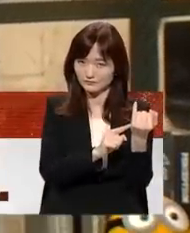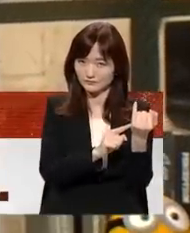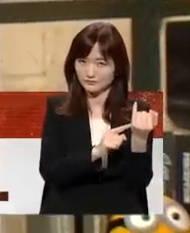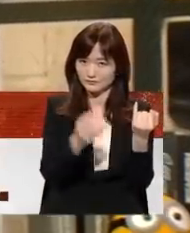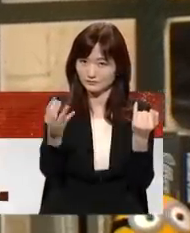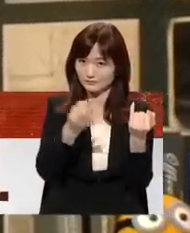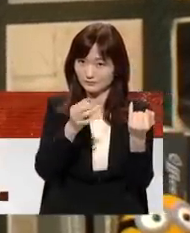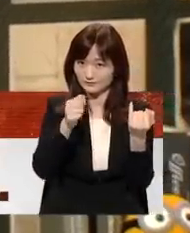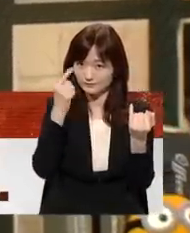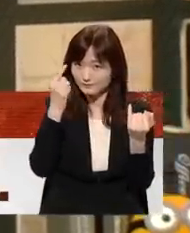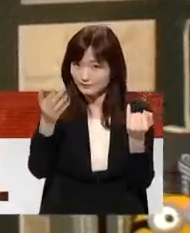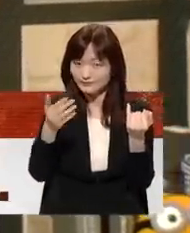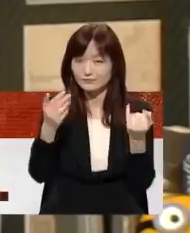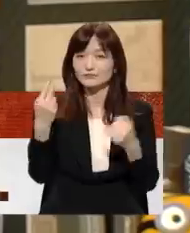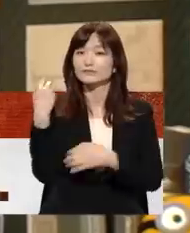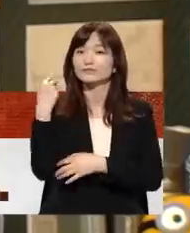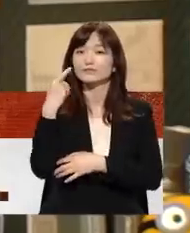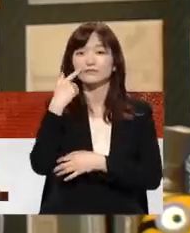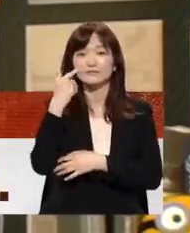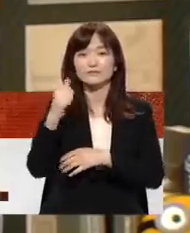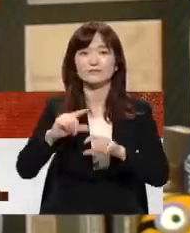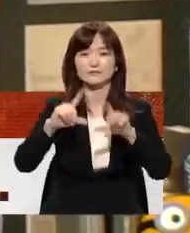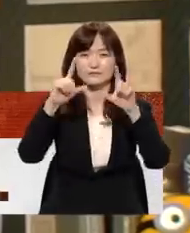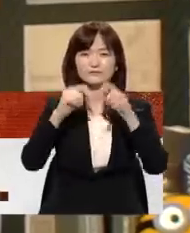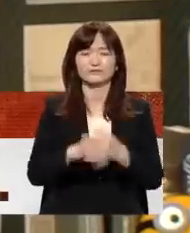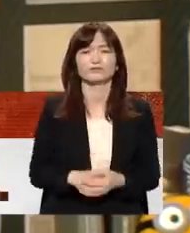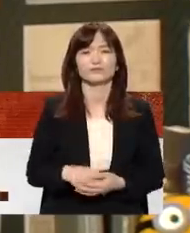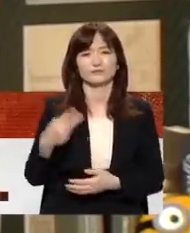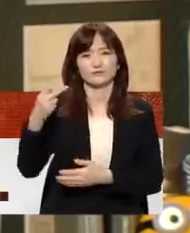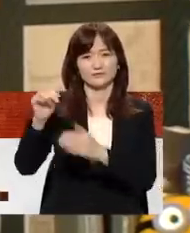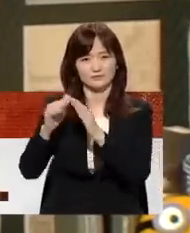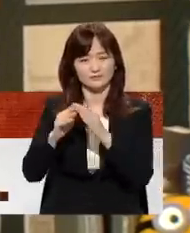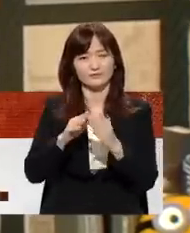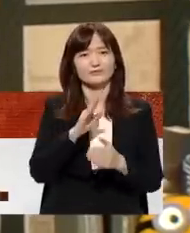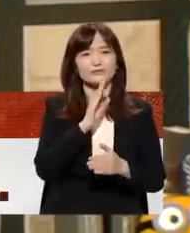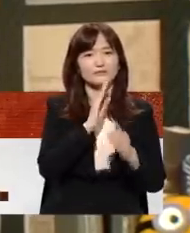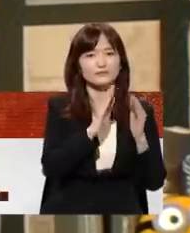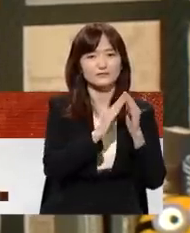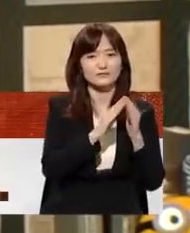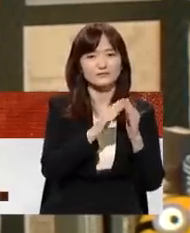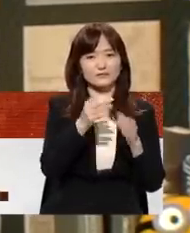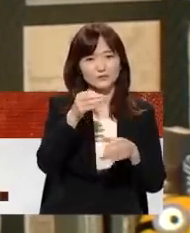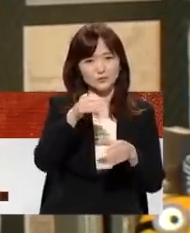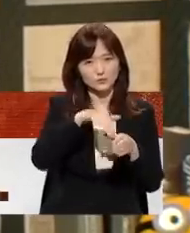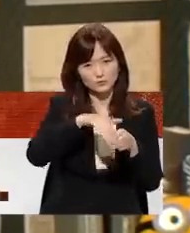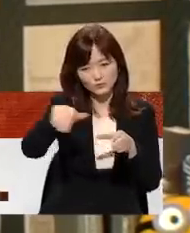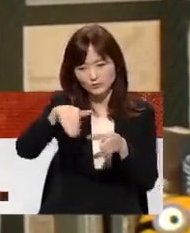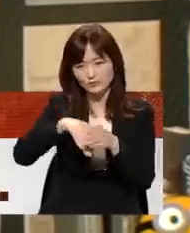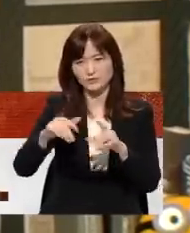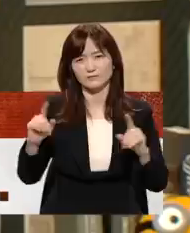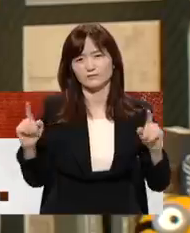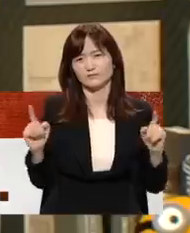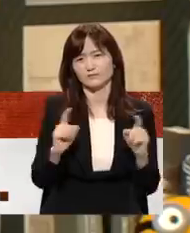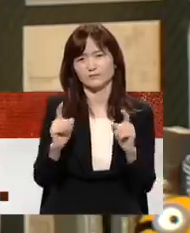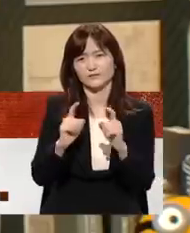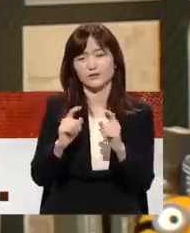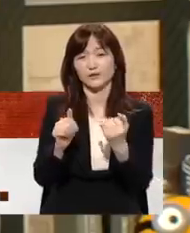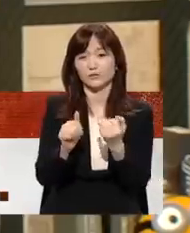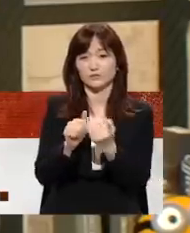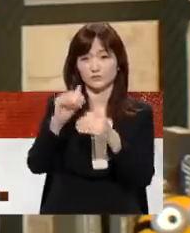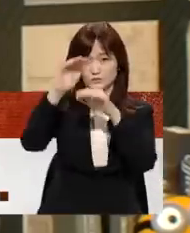소 여사님 보고 계신가요? 그제 어버이날 저희가 이제 시가와 처가에 보낼 용돈 문제로 다퉜다는 그 부부의